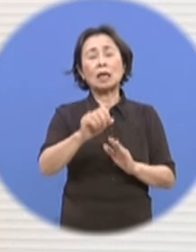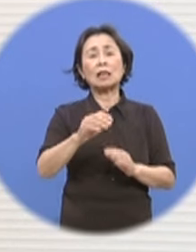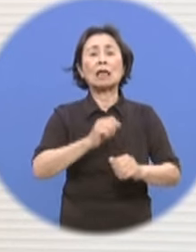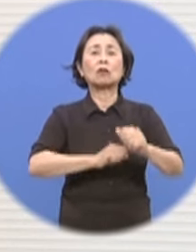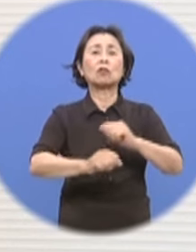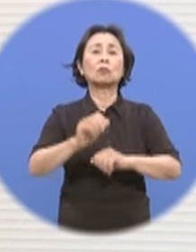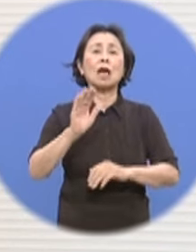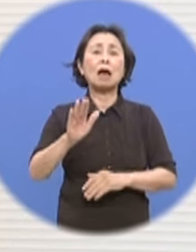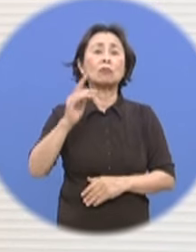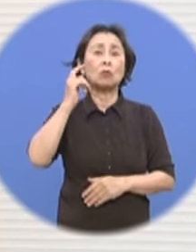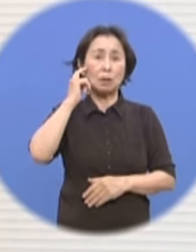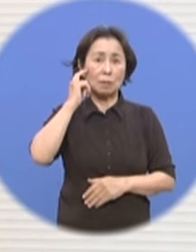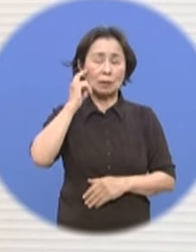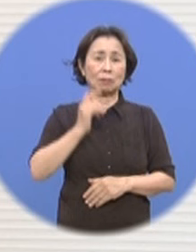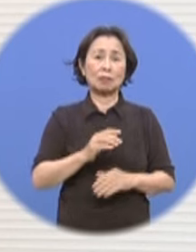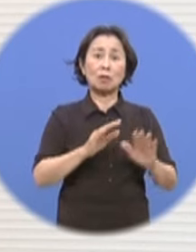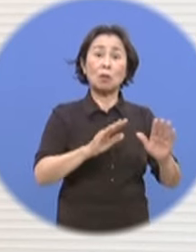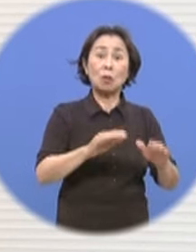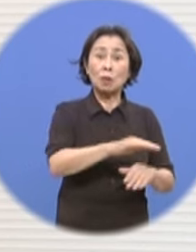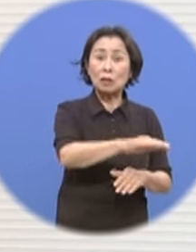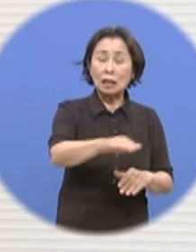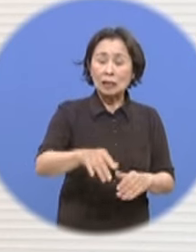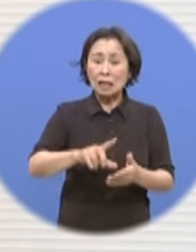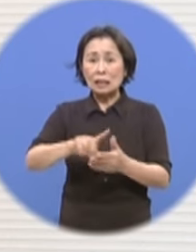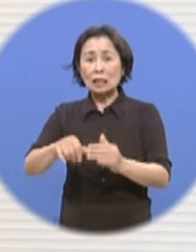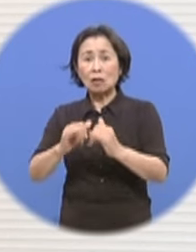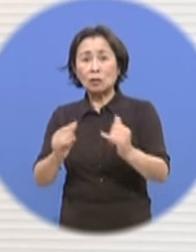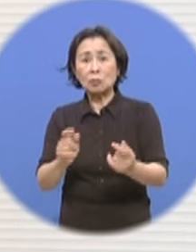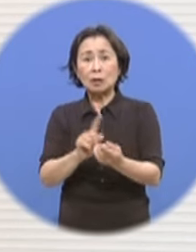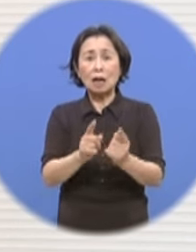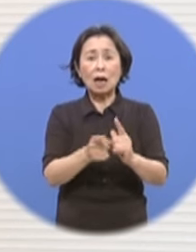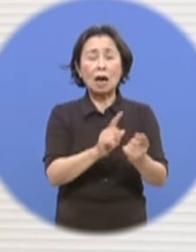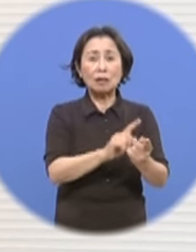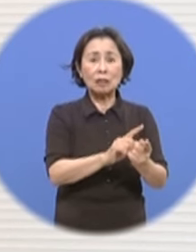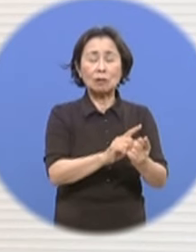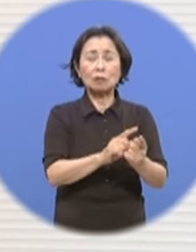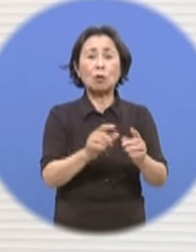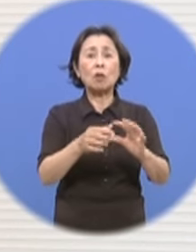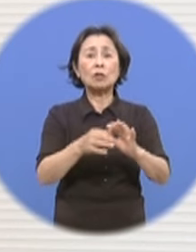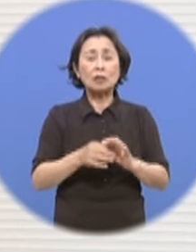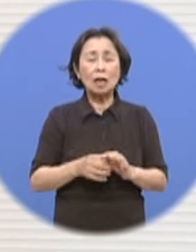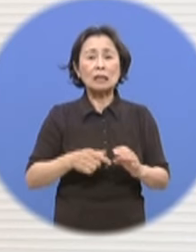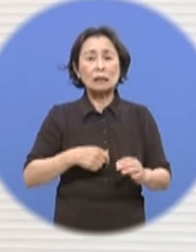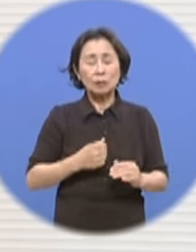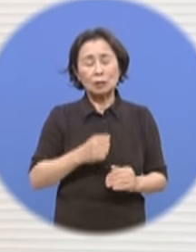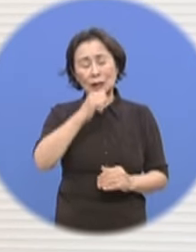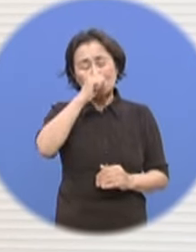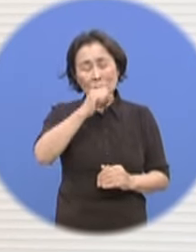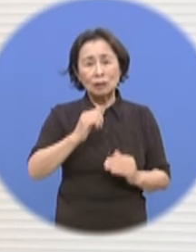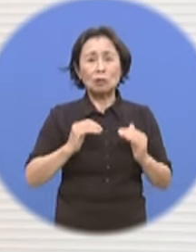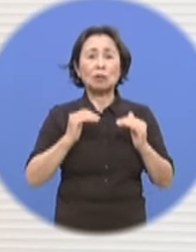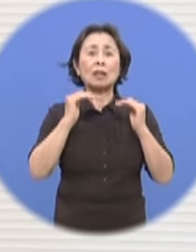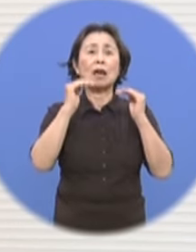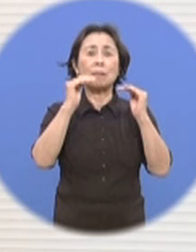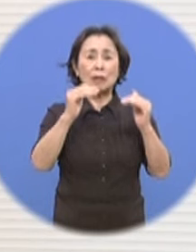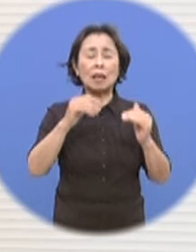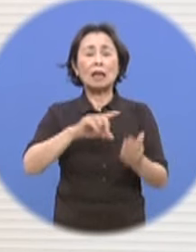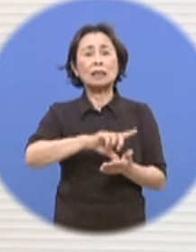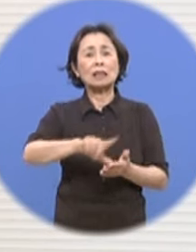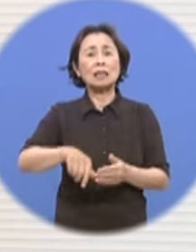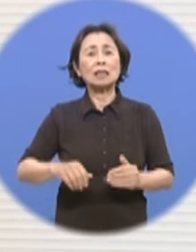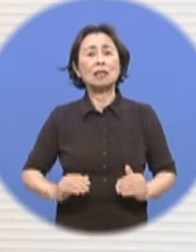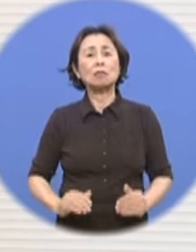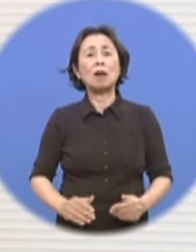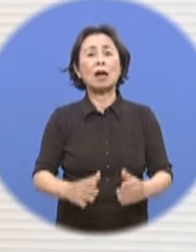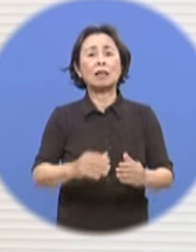子供たちが地域の方々と関わりを通して自己肯定感を高めこの地域に育って良かったと